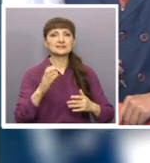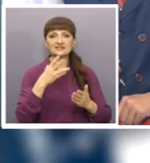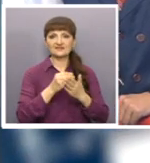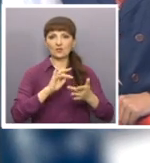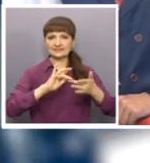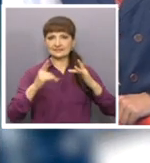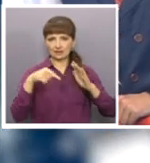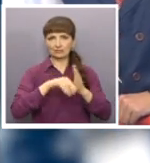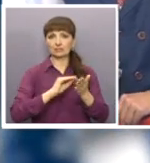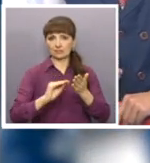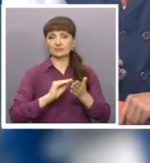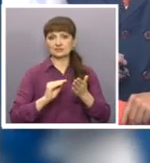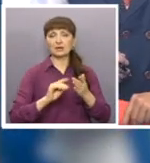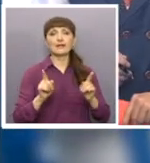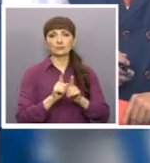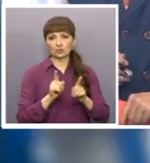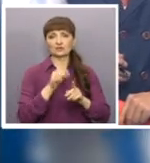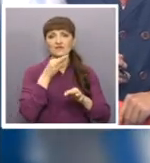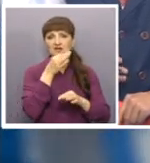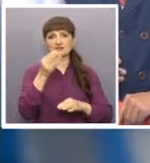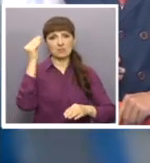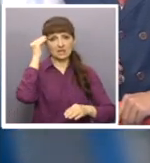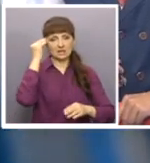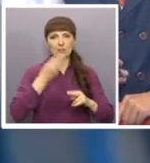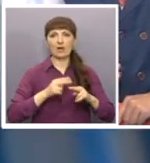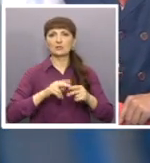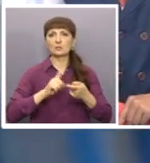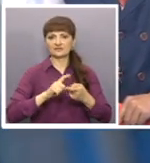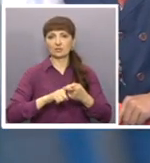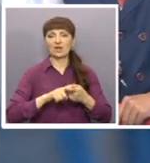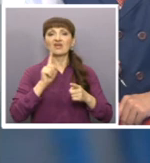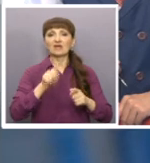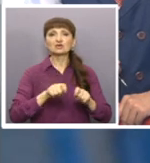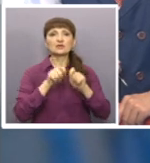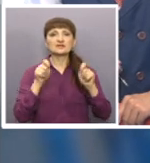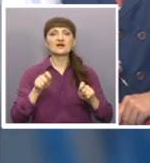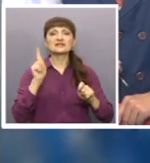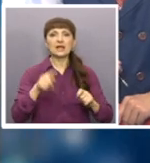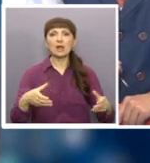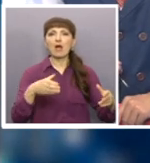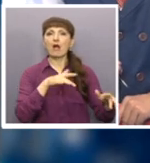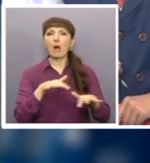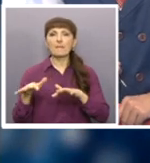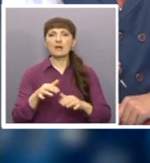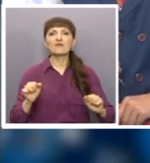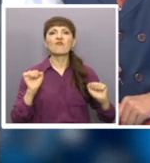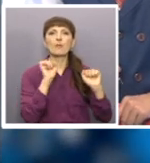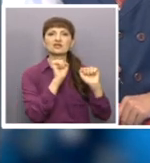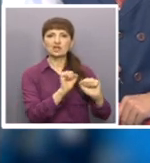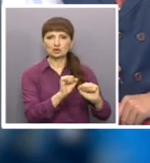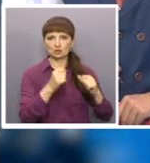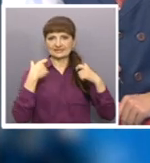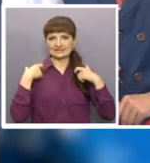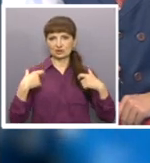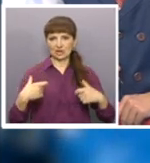странице в социальных сетях тоже выразил мнение по этому поводу и даже организовал целую кампанию в поддержку сержанта.